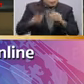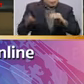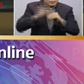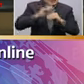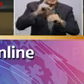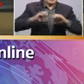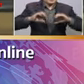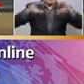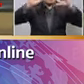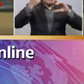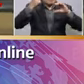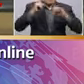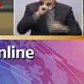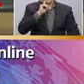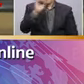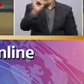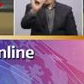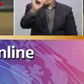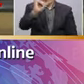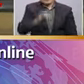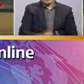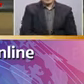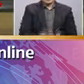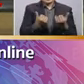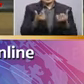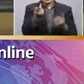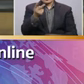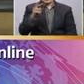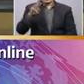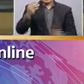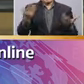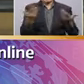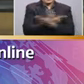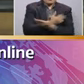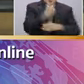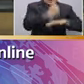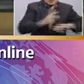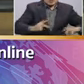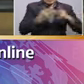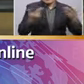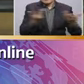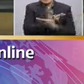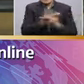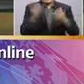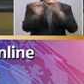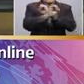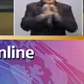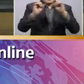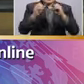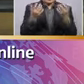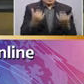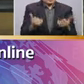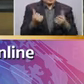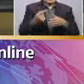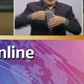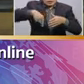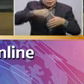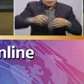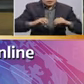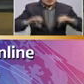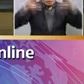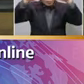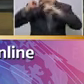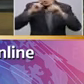จะปรับครม.ในเร็วนี้ ยังครับยังไม่มีการคิดอะไรทั้งนั้นตอนนี้ยังไม่ได้รู้รายละเอียดทั้งหมดเลยเรื่องต่